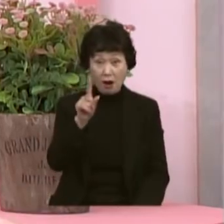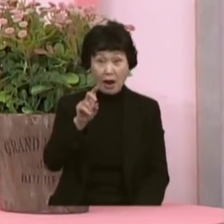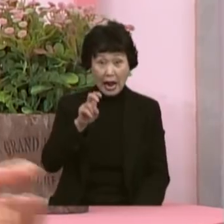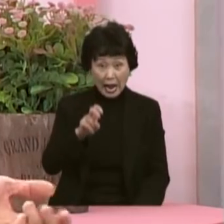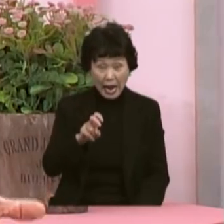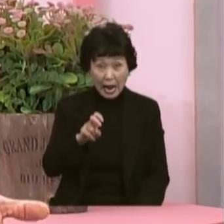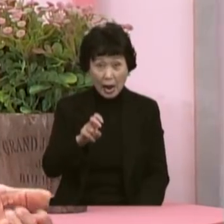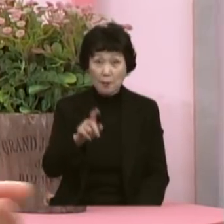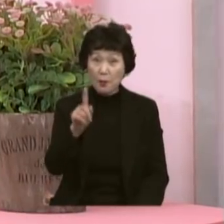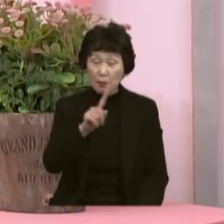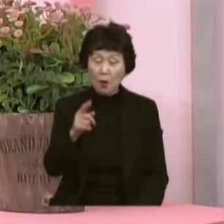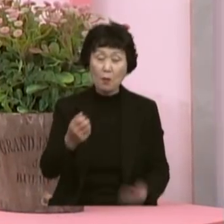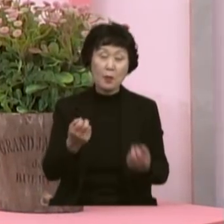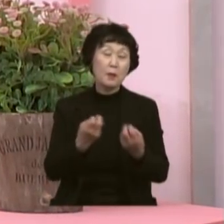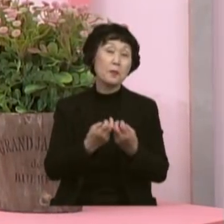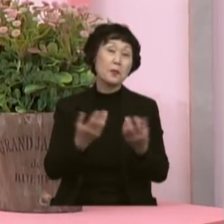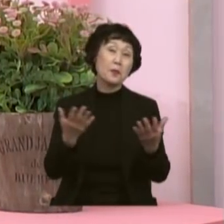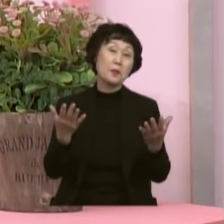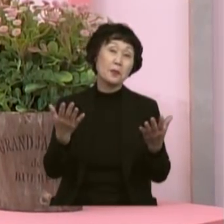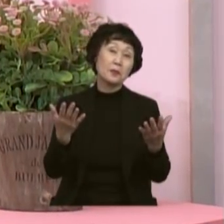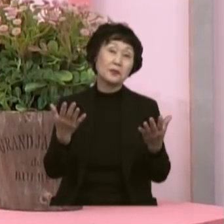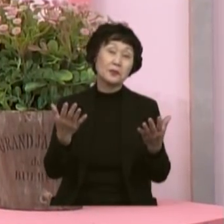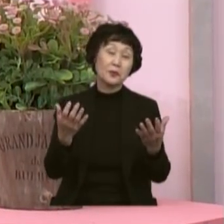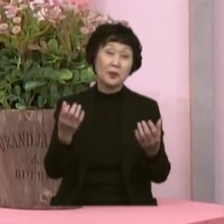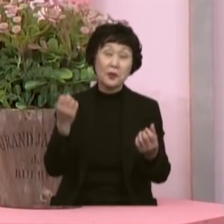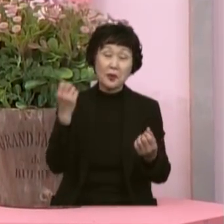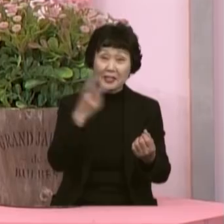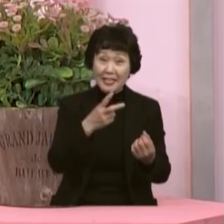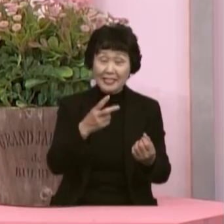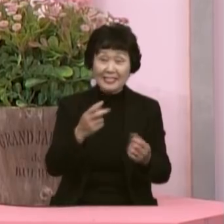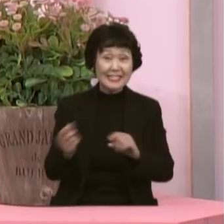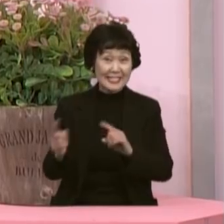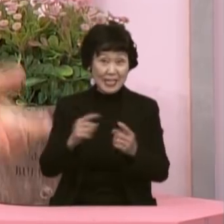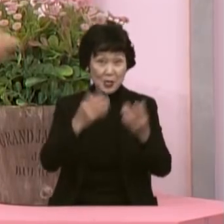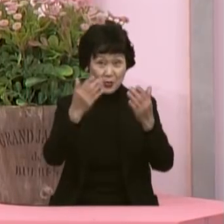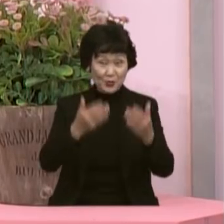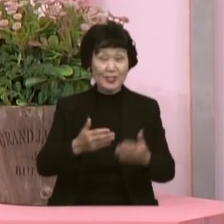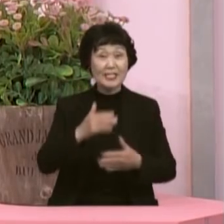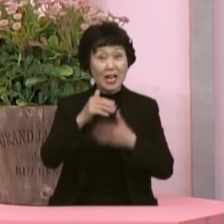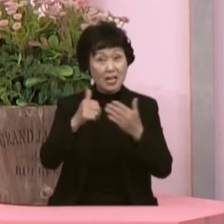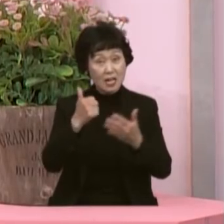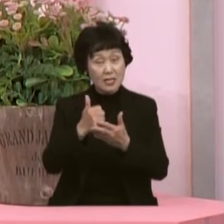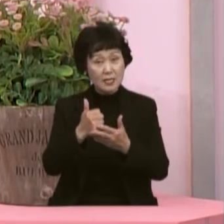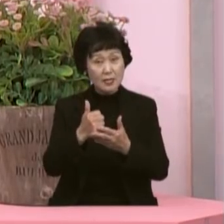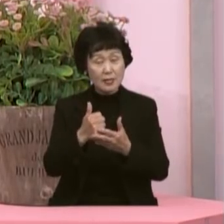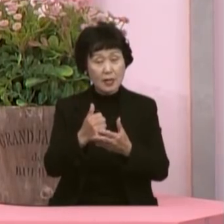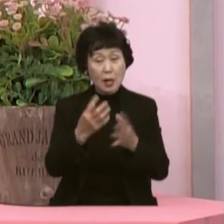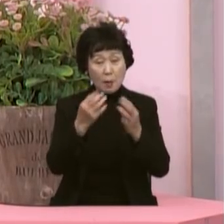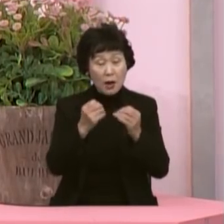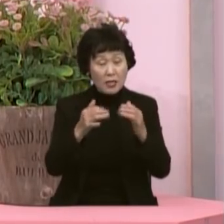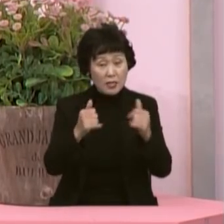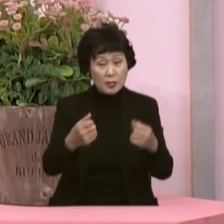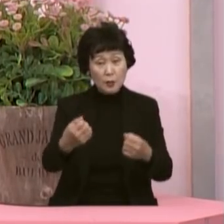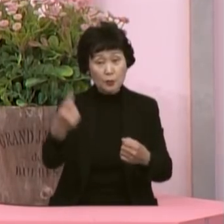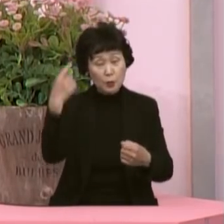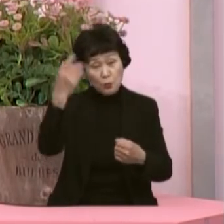끝나니까 방법이 없잖아요. 근데 다시 살려놨잖아요 하나님이. 근데 진짜 많은 분들이 물어봐 왜 살려주세요? 왜?